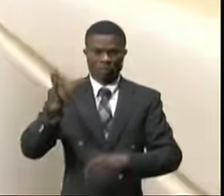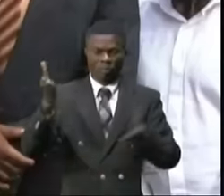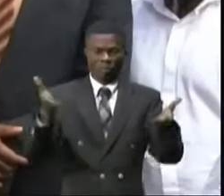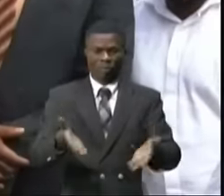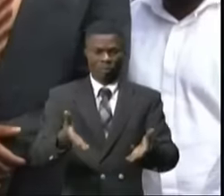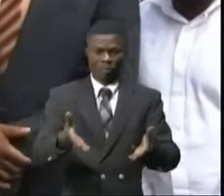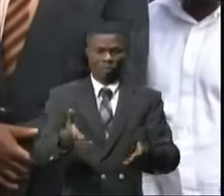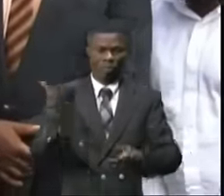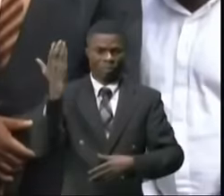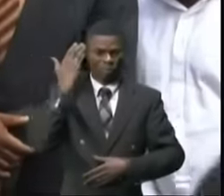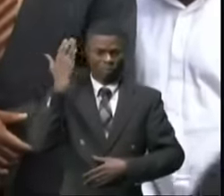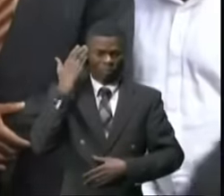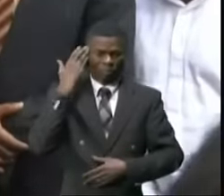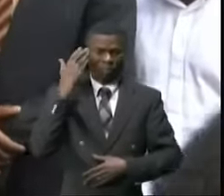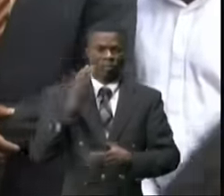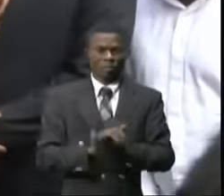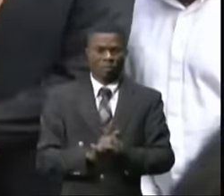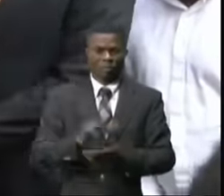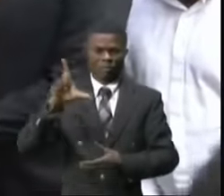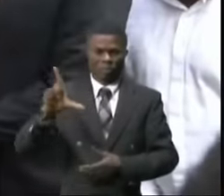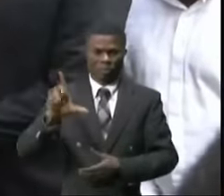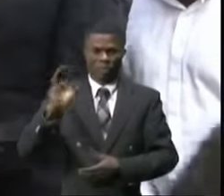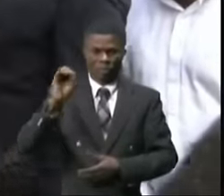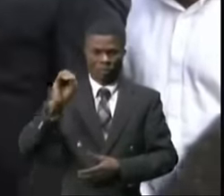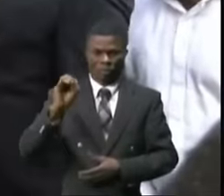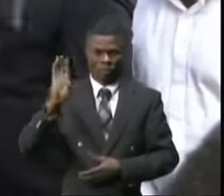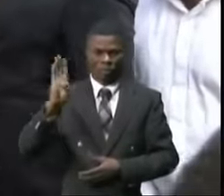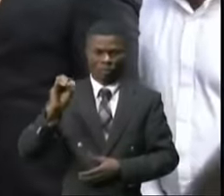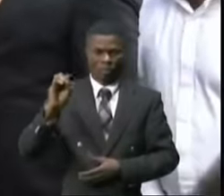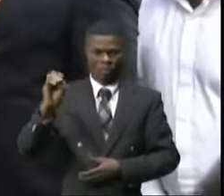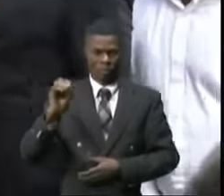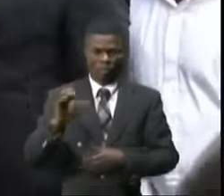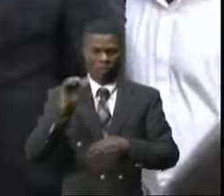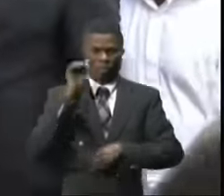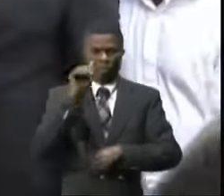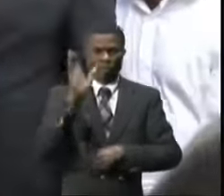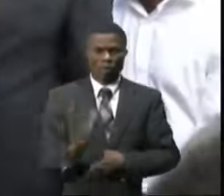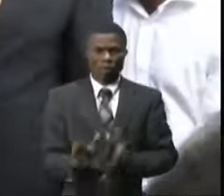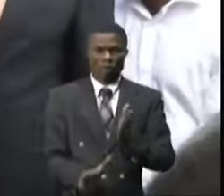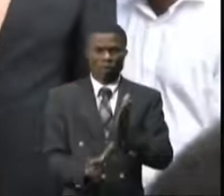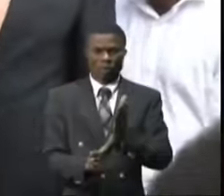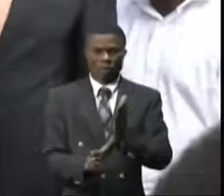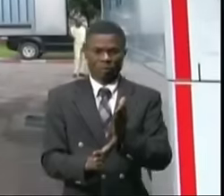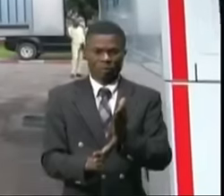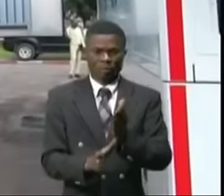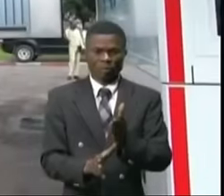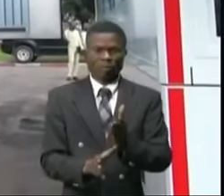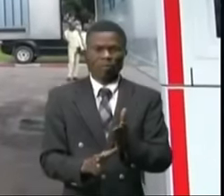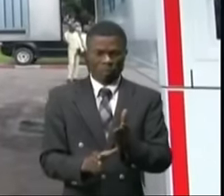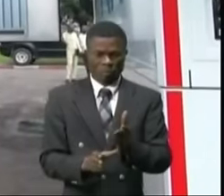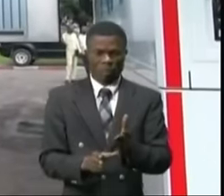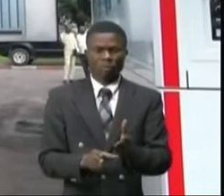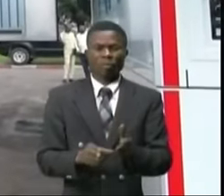par Floribert Leboto, et le directeur général adjoint Adolphe Voto inspecte ces